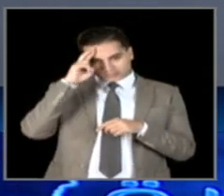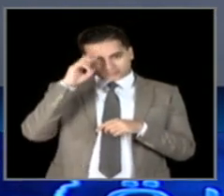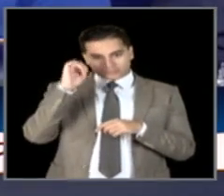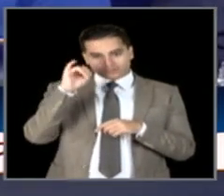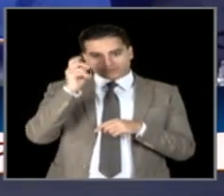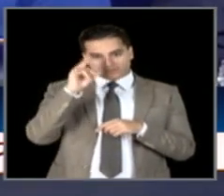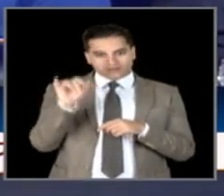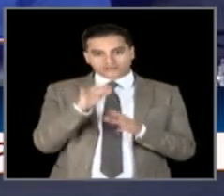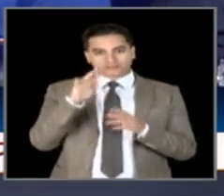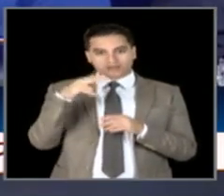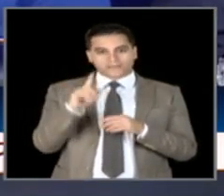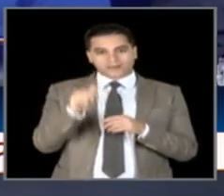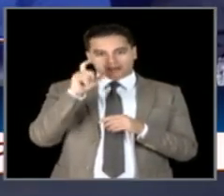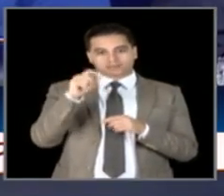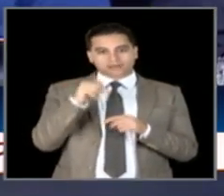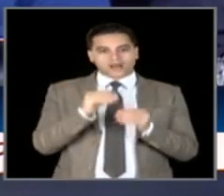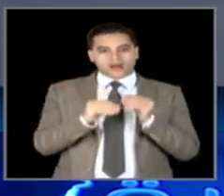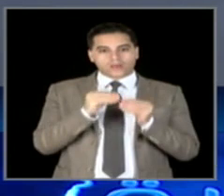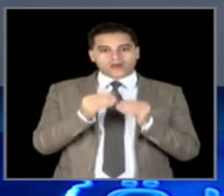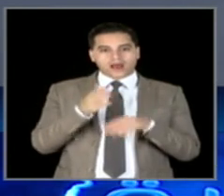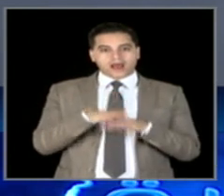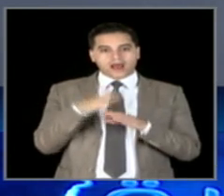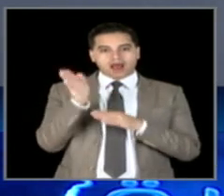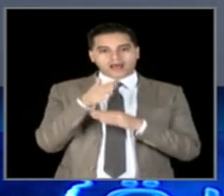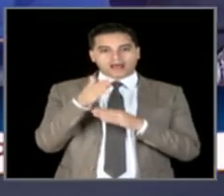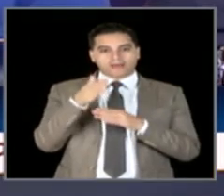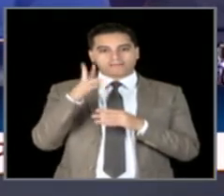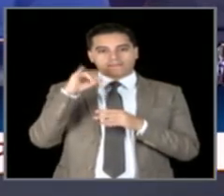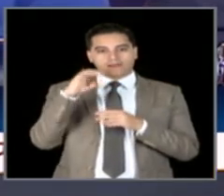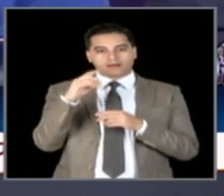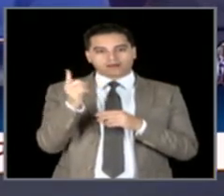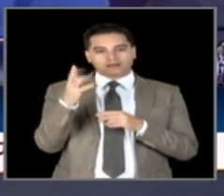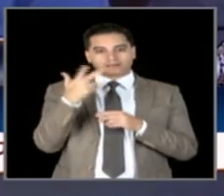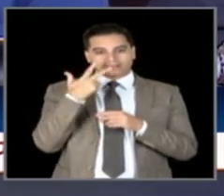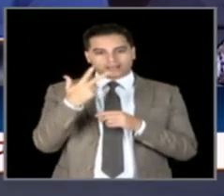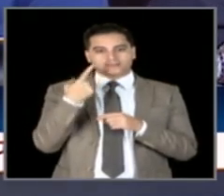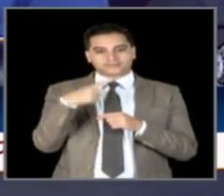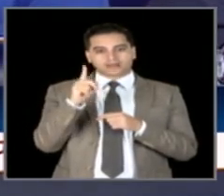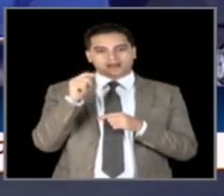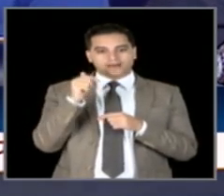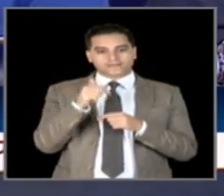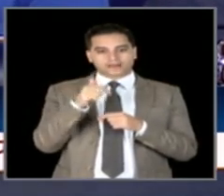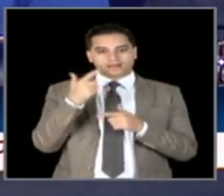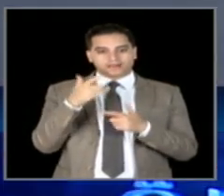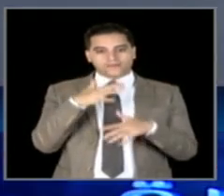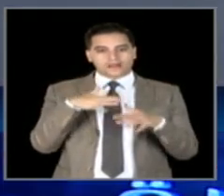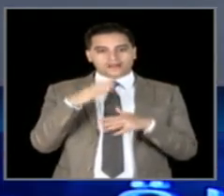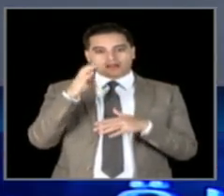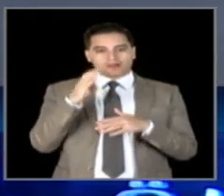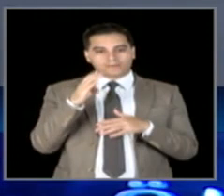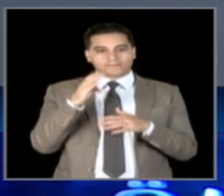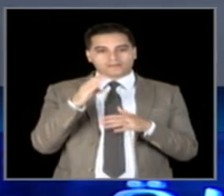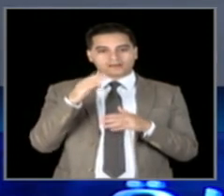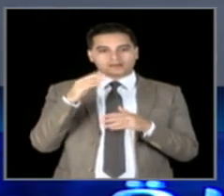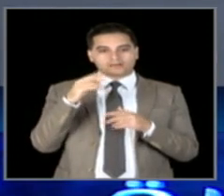مصطفى شعبان. صح. كم عدد ألوان علم دولة المجر؟ 3. صح. إلى أي دول جنوب شرق آسيا تتبع جزيرة